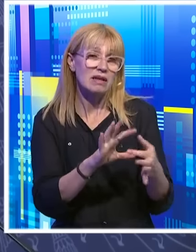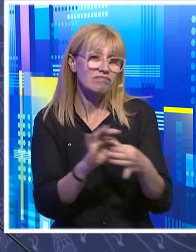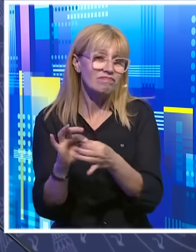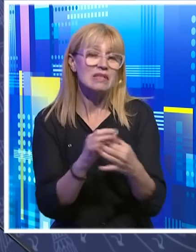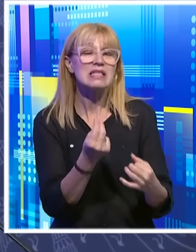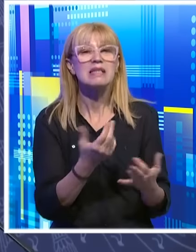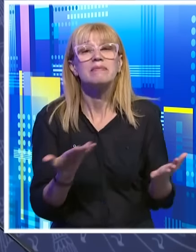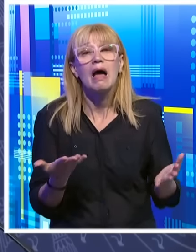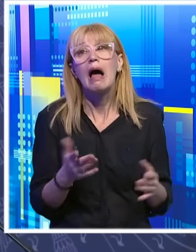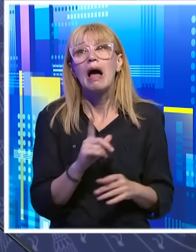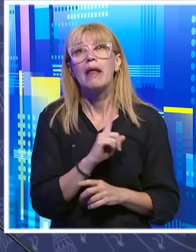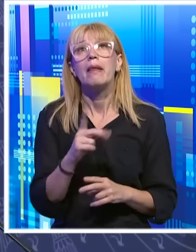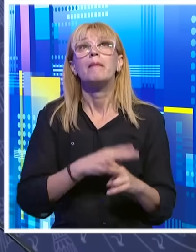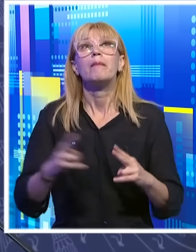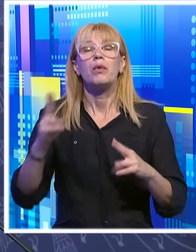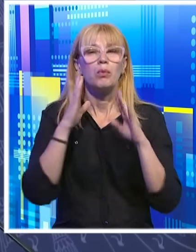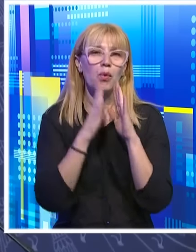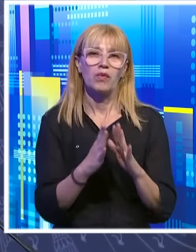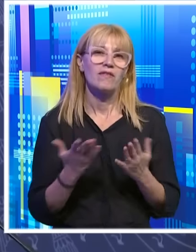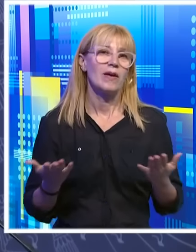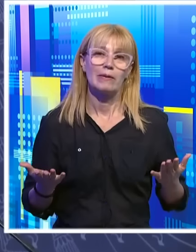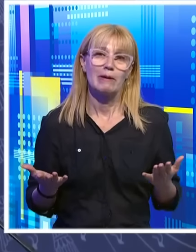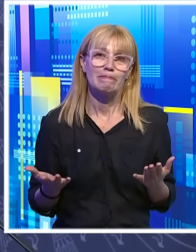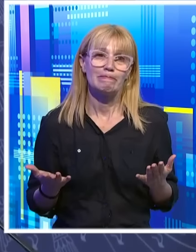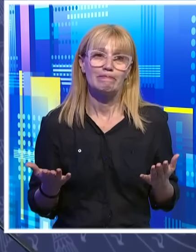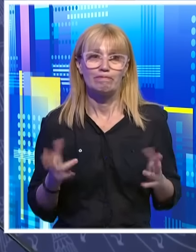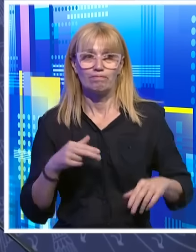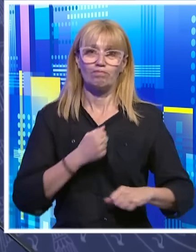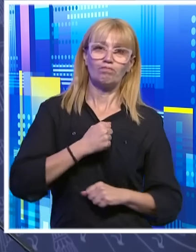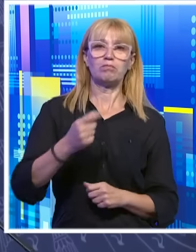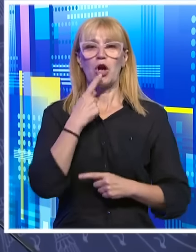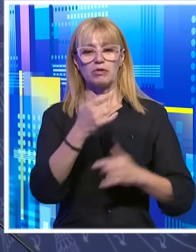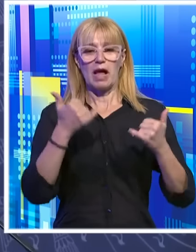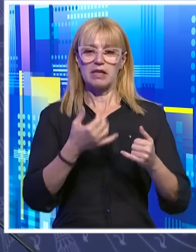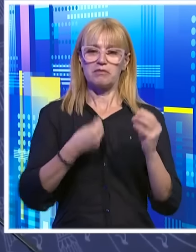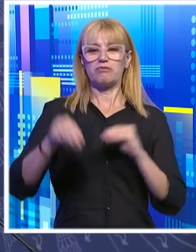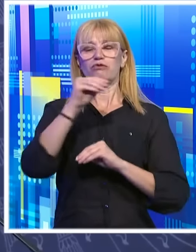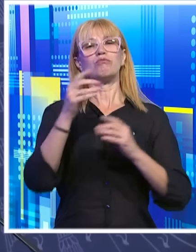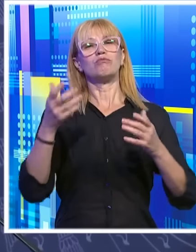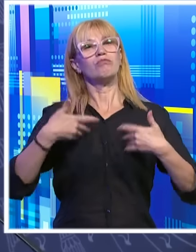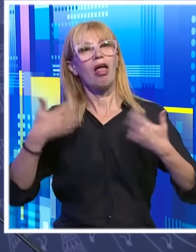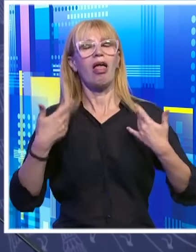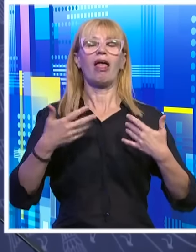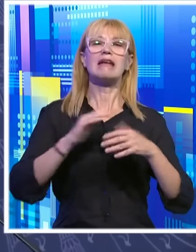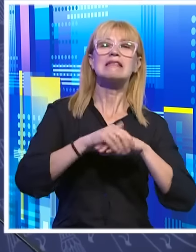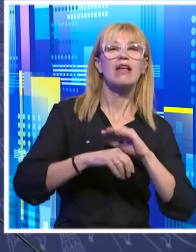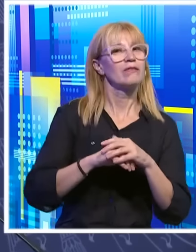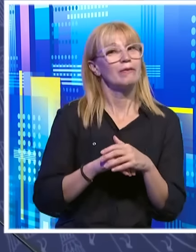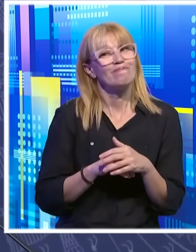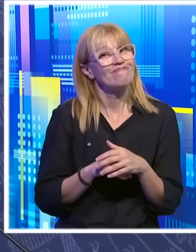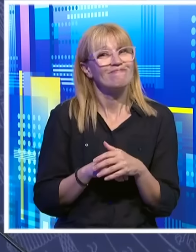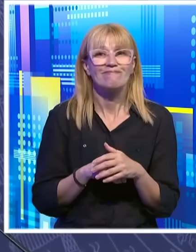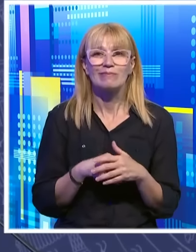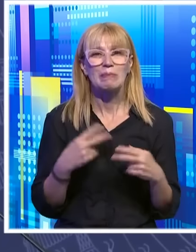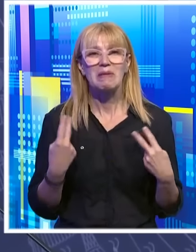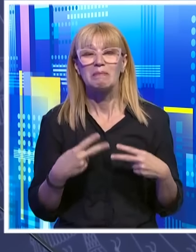nisam apsolutno uveren da bih danas mogao da kažem da sam srećniji i zadovoljniji, jer se plašim da će politika, kako to